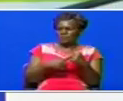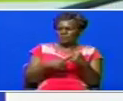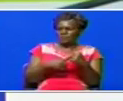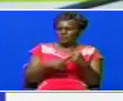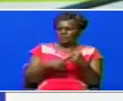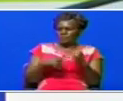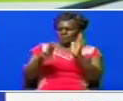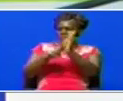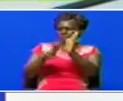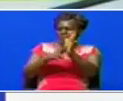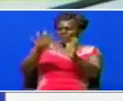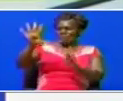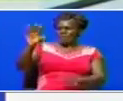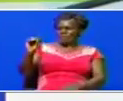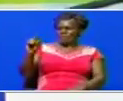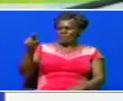828,826, representing